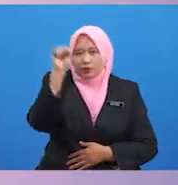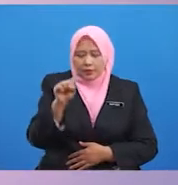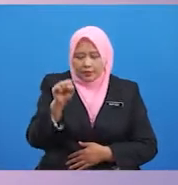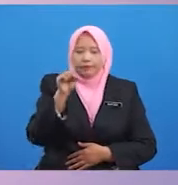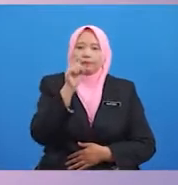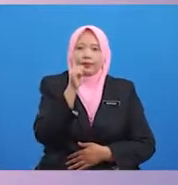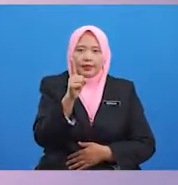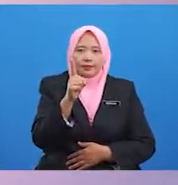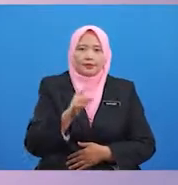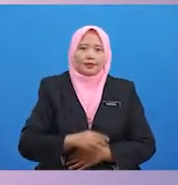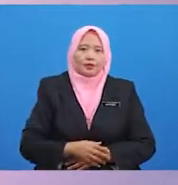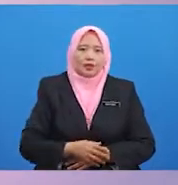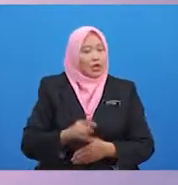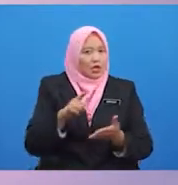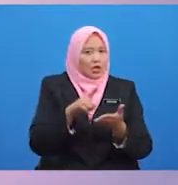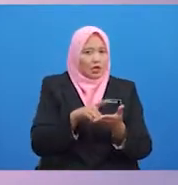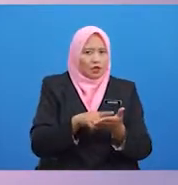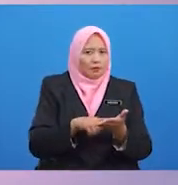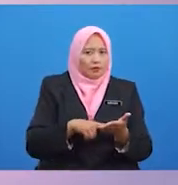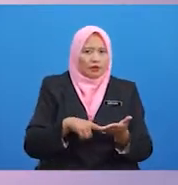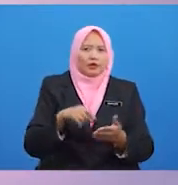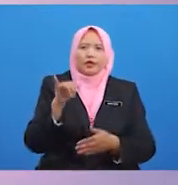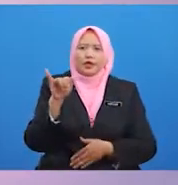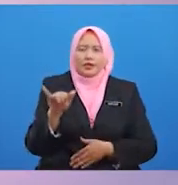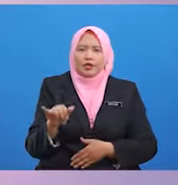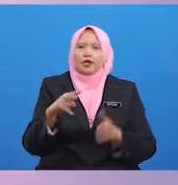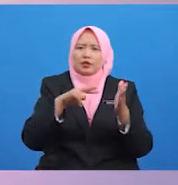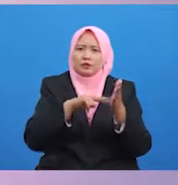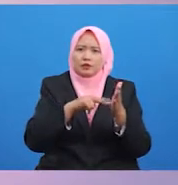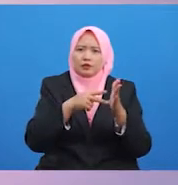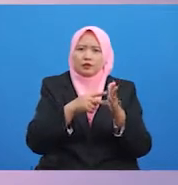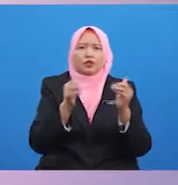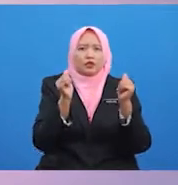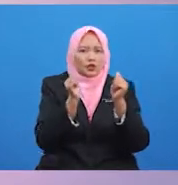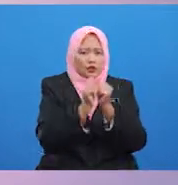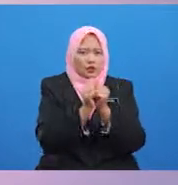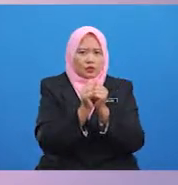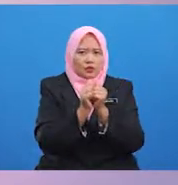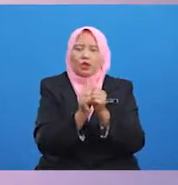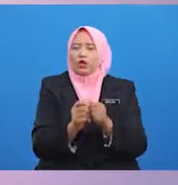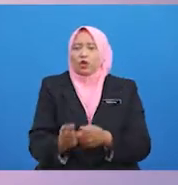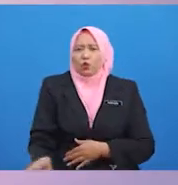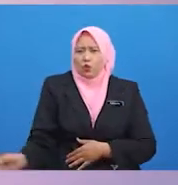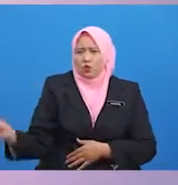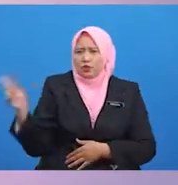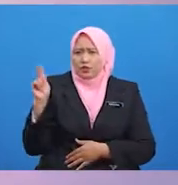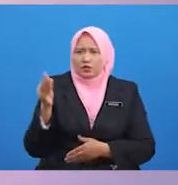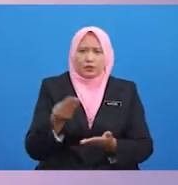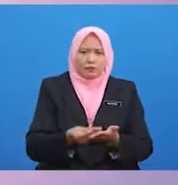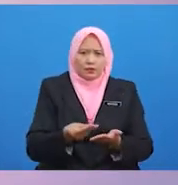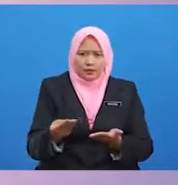pertama. Apakah yang dimaksudkan dengan kuasa beli?